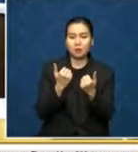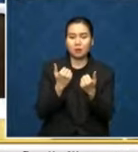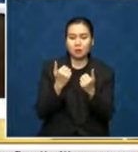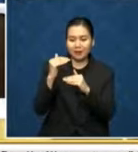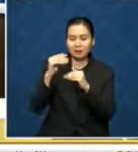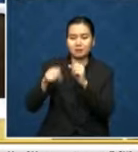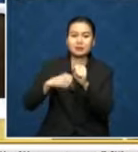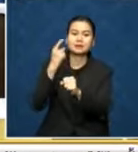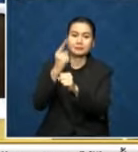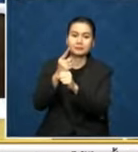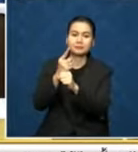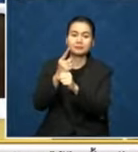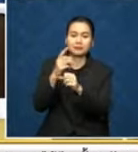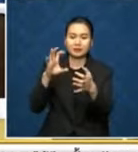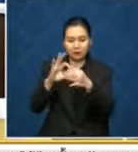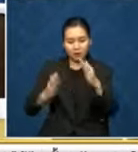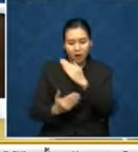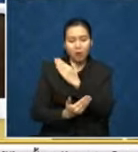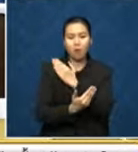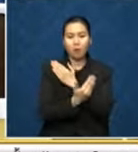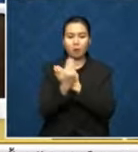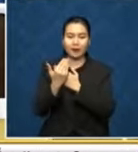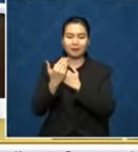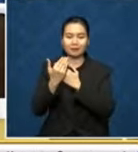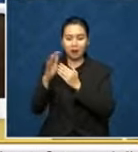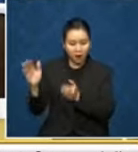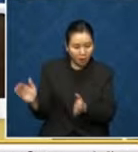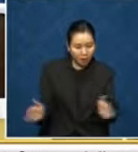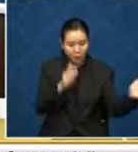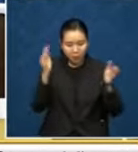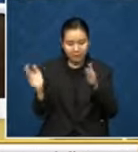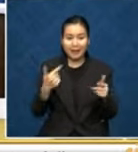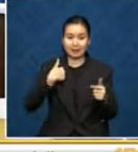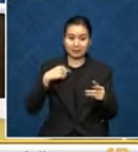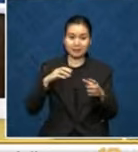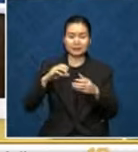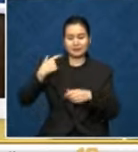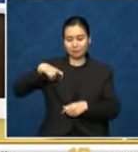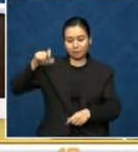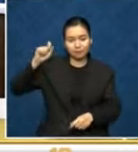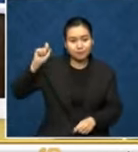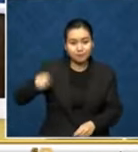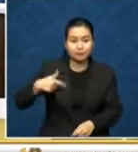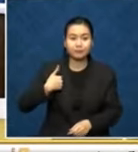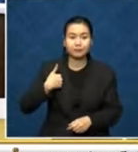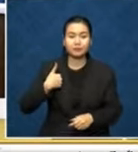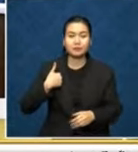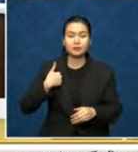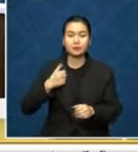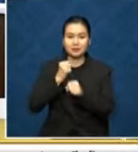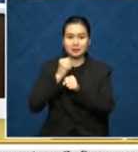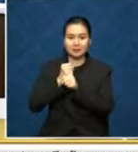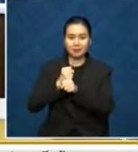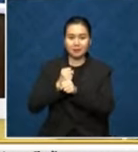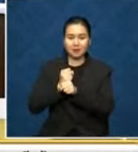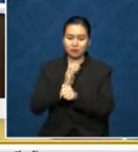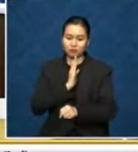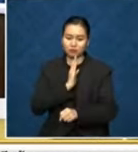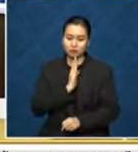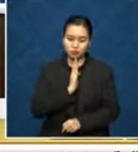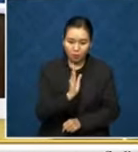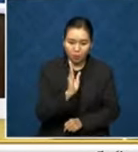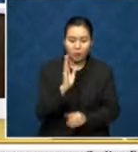1ปีสำหรับโอกาสที่กระบวนการยุติธรรมไทยจะสามารถอำนวยความยุติธรรมให้ความเป็นจริงหา